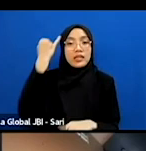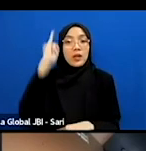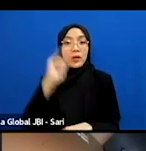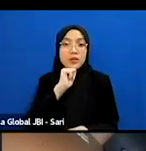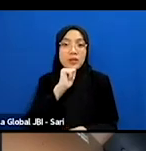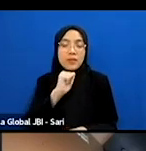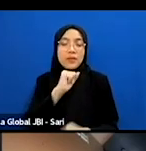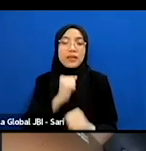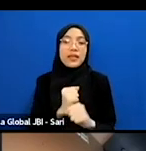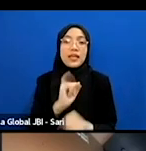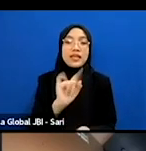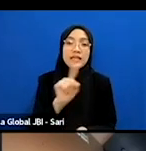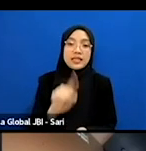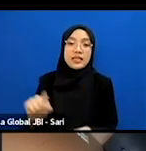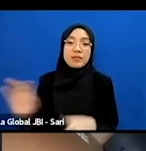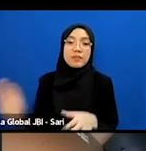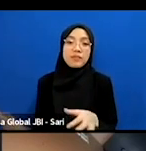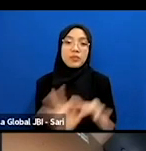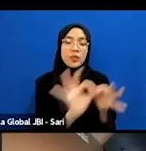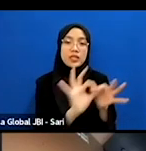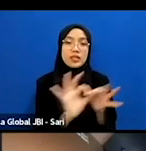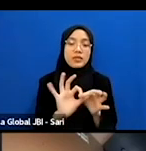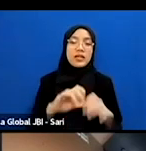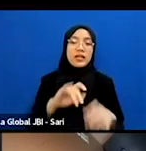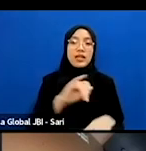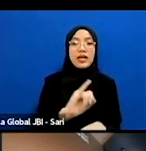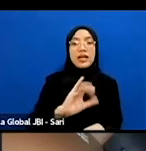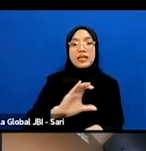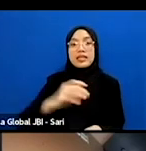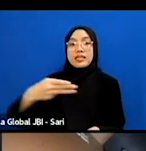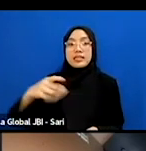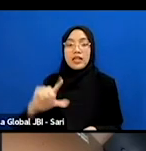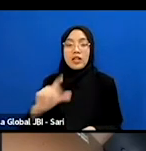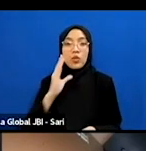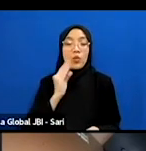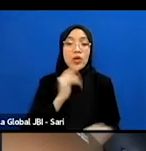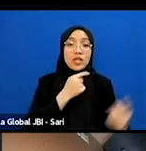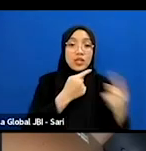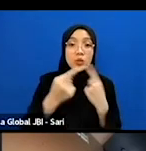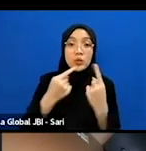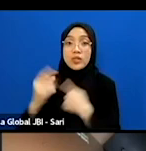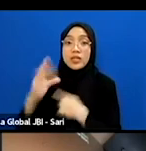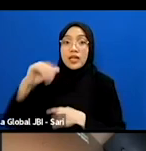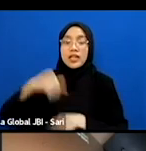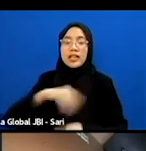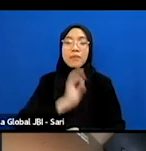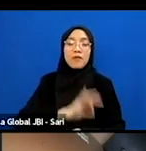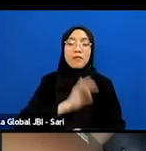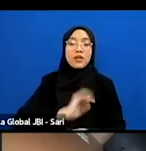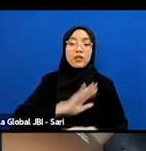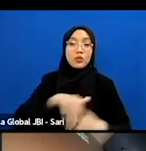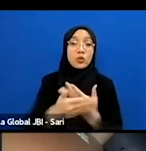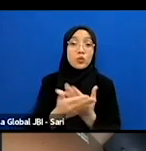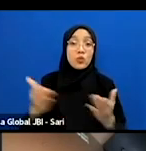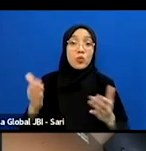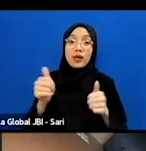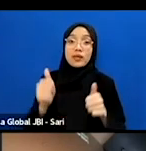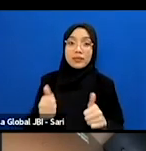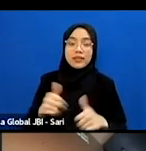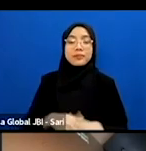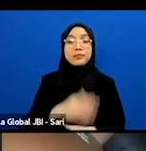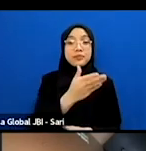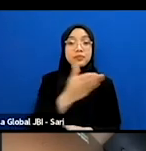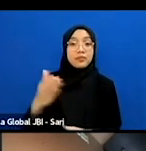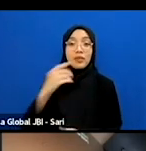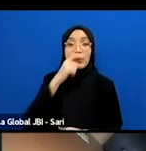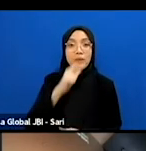oleh ghet bekerjasama dengan Israel semoga diskusi hari ini dapat memberikan manfaat bagi kita semua bapak